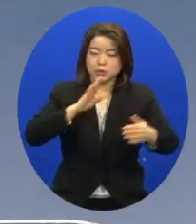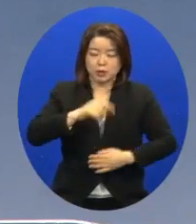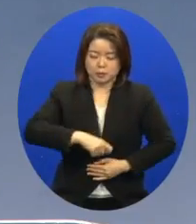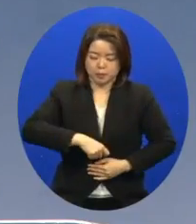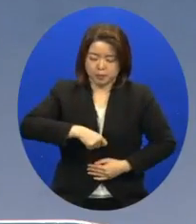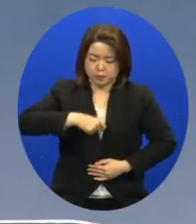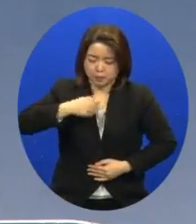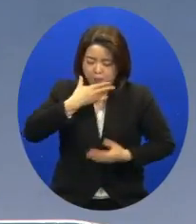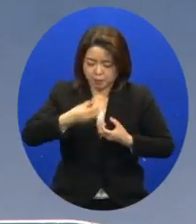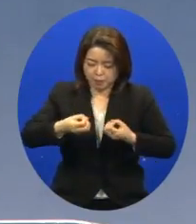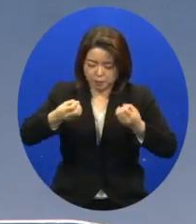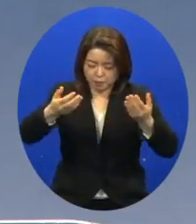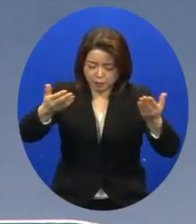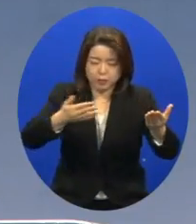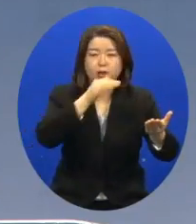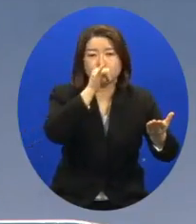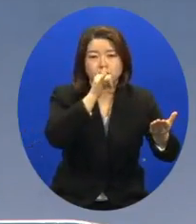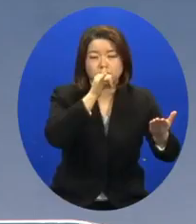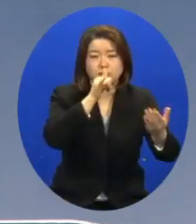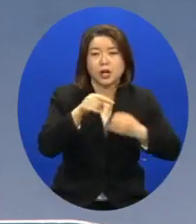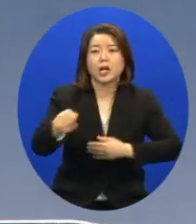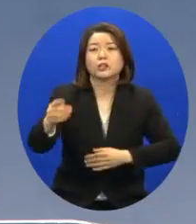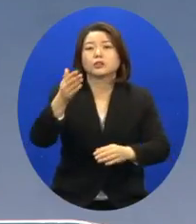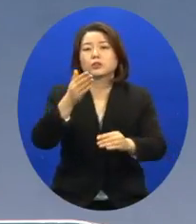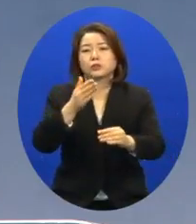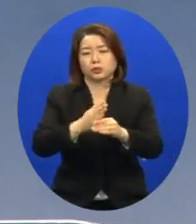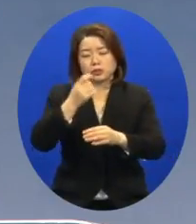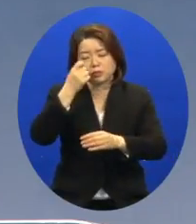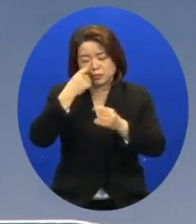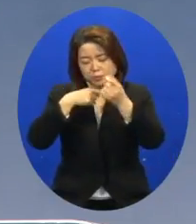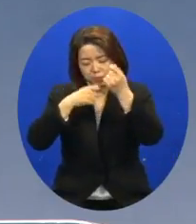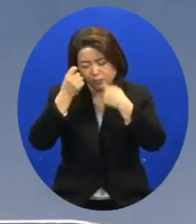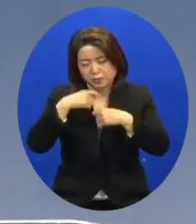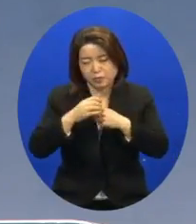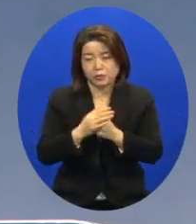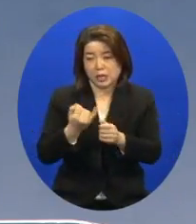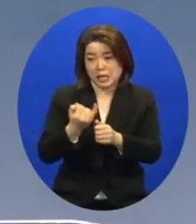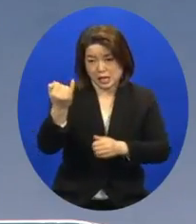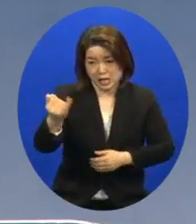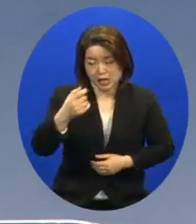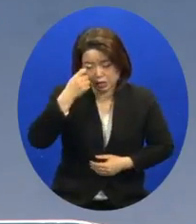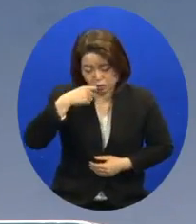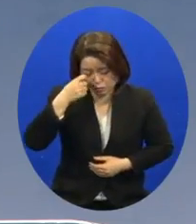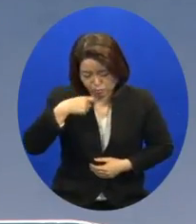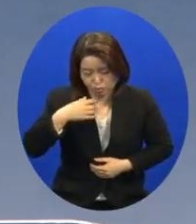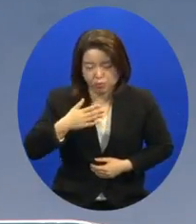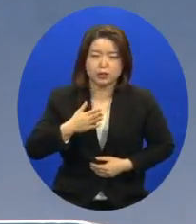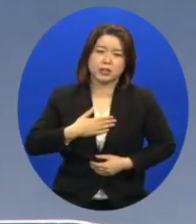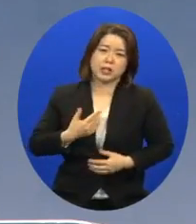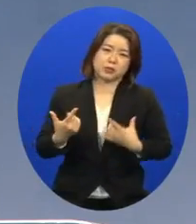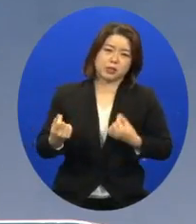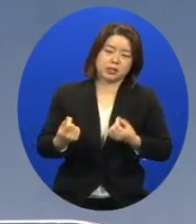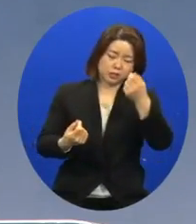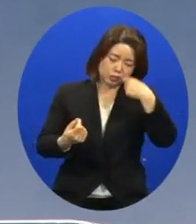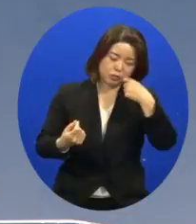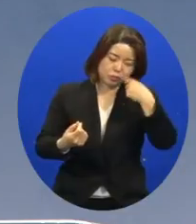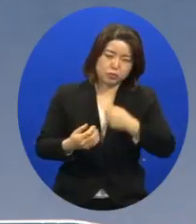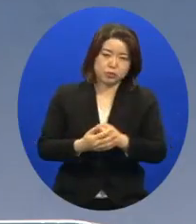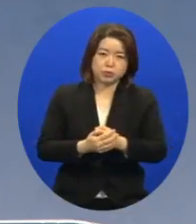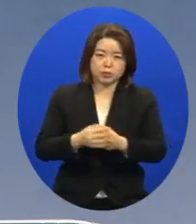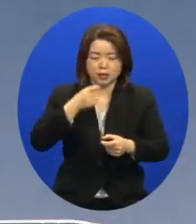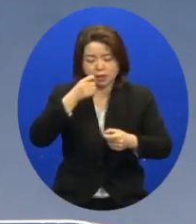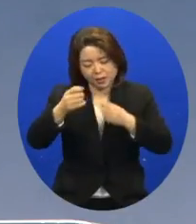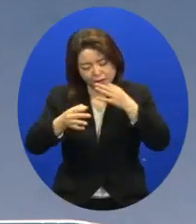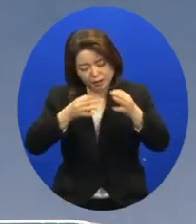있었습니다 그러자 가 울었습니다 아내도 울었고 저도 울었습니다 통곡을